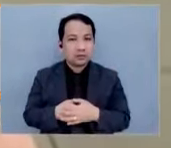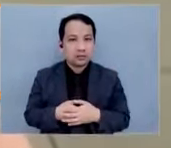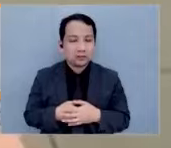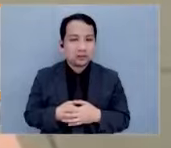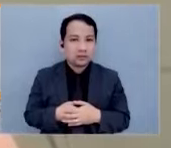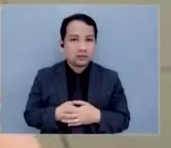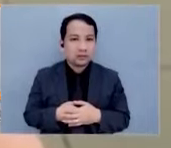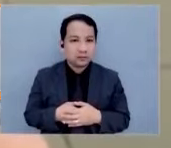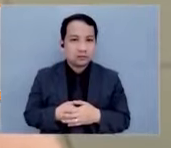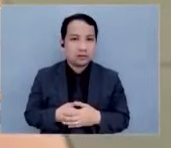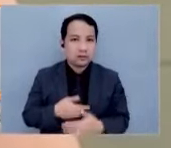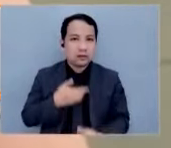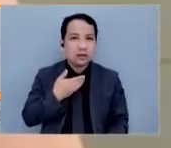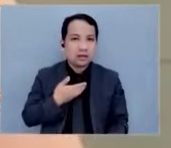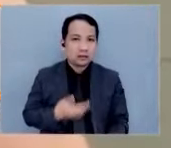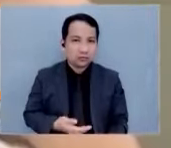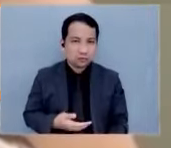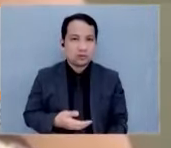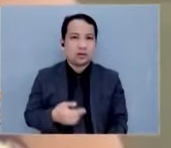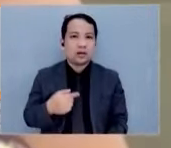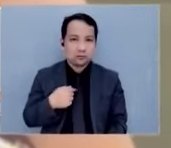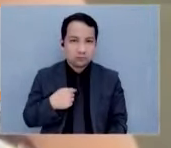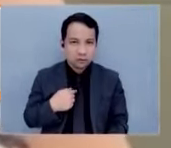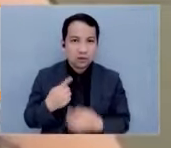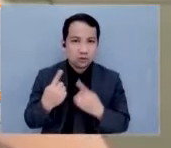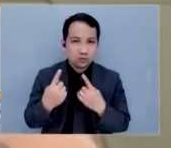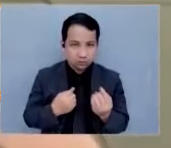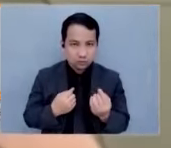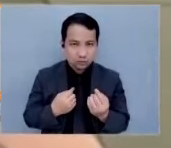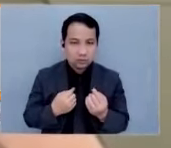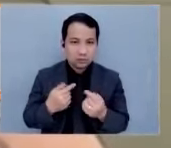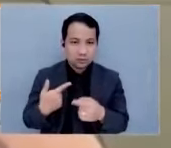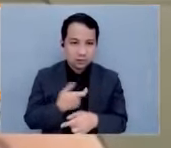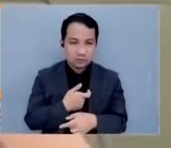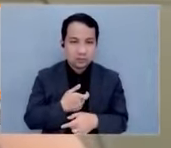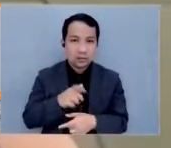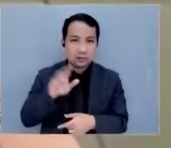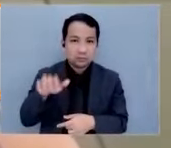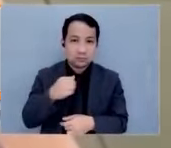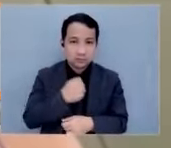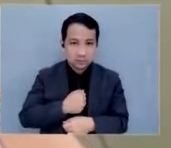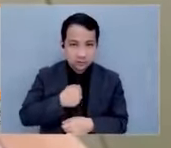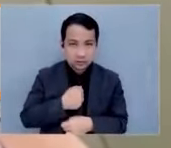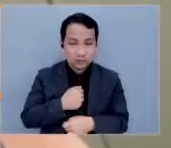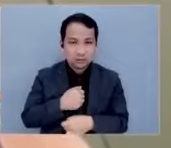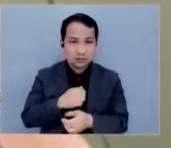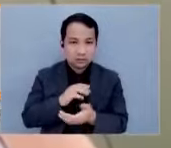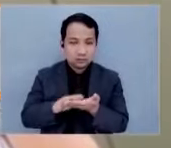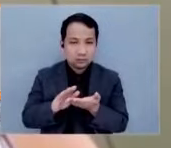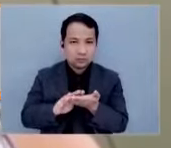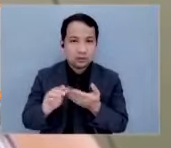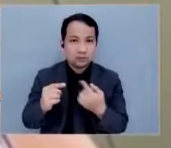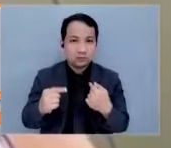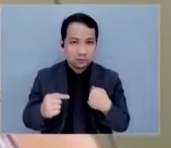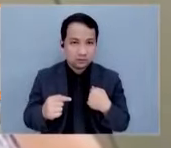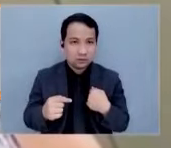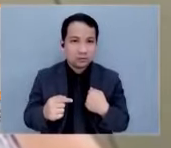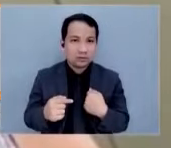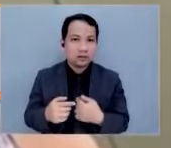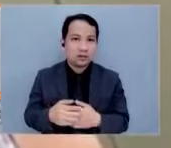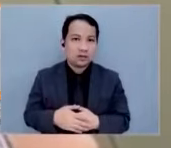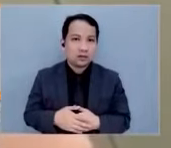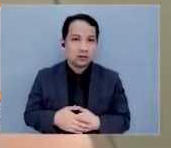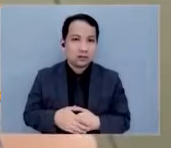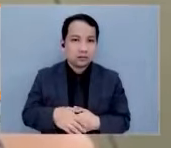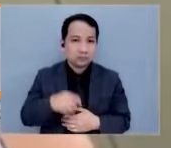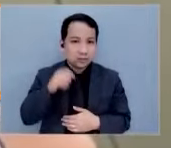Gutom na gutom po ako, kaya nagawa ko po yun. Humihingi po ako ng tawad, ma'am. Patawarin niyo na lang po ako, mga ate,